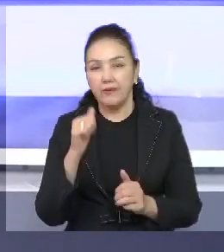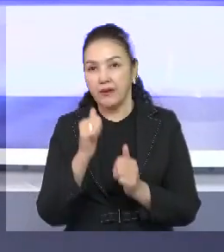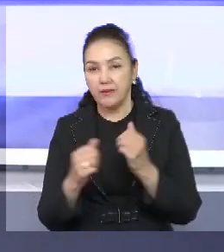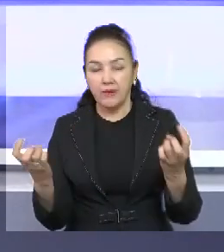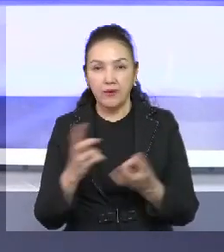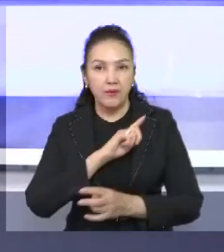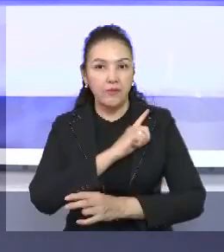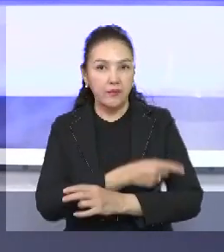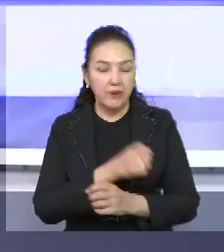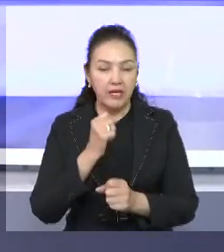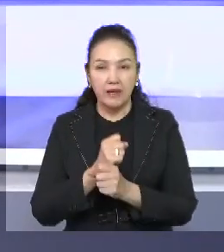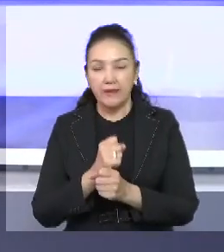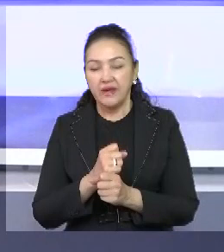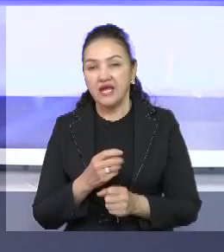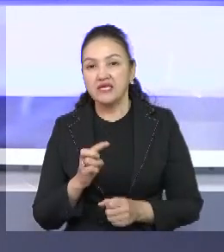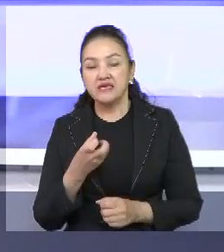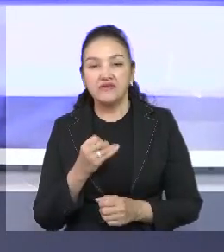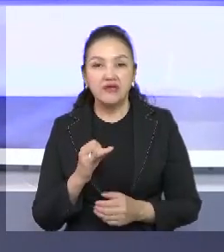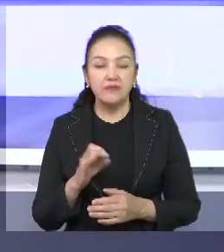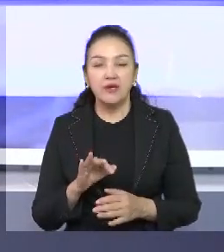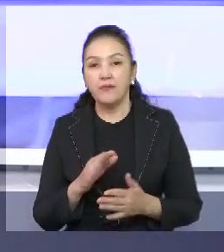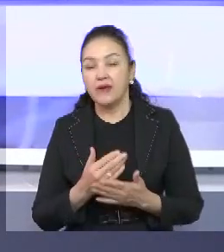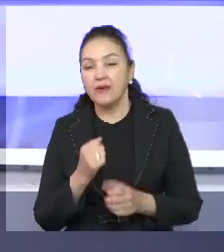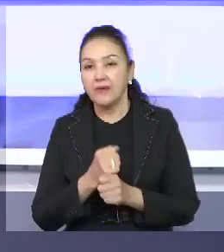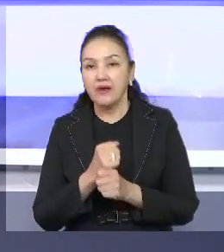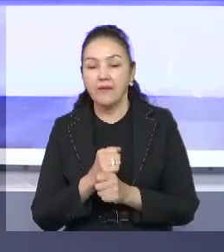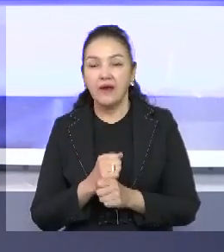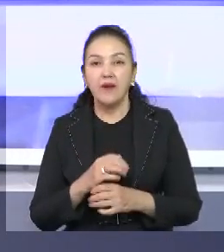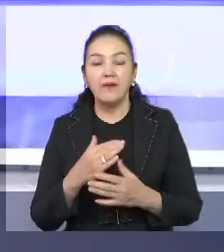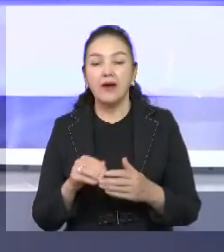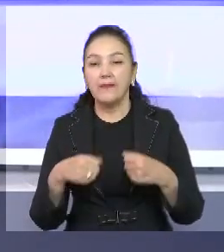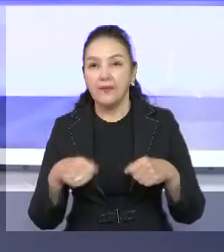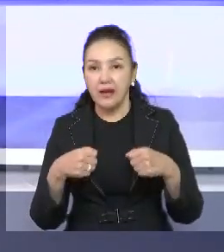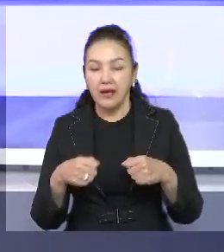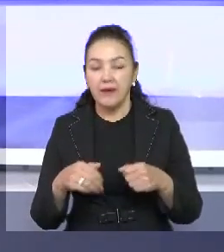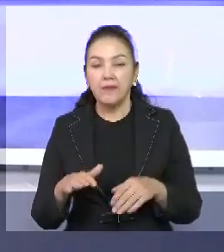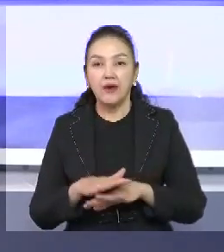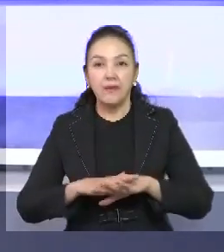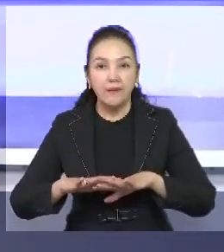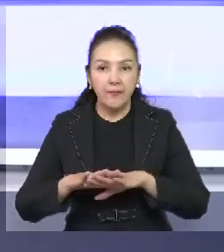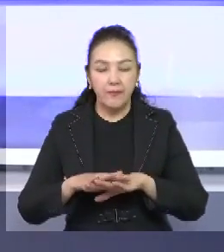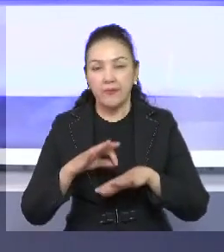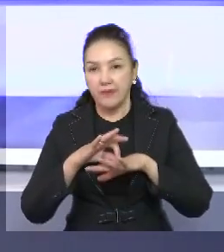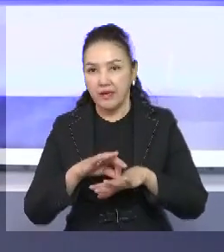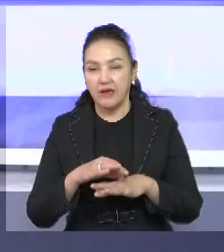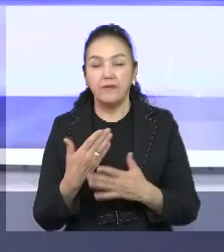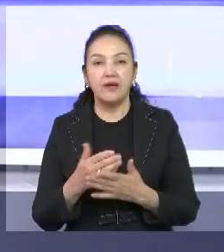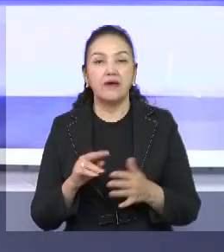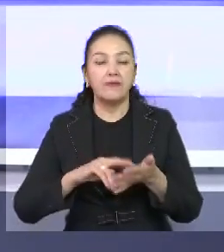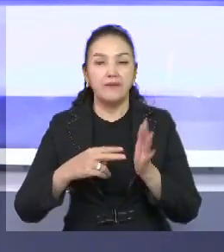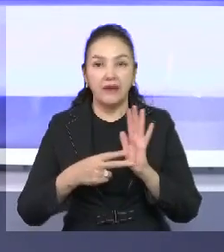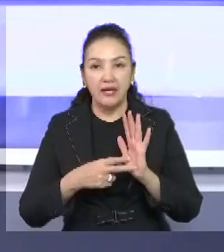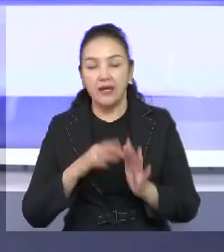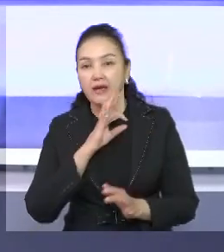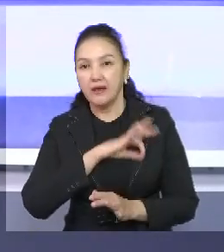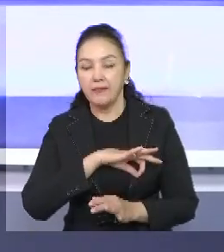требуется усилить работу по привлечению инвестиций и оптимизировать деятельность в оптовой торговле а также промышленности проводится неэффективное планирование